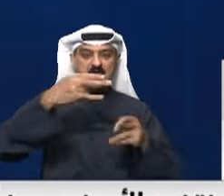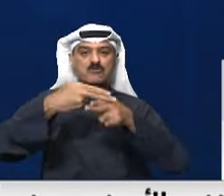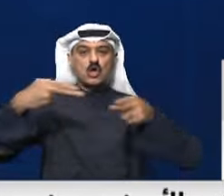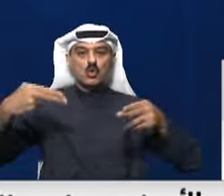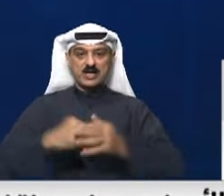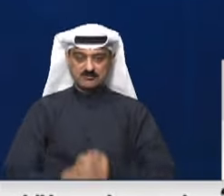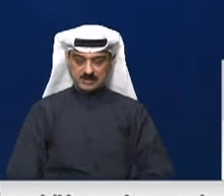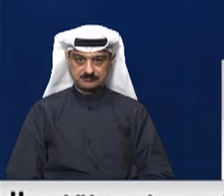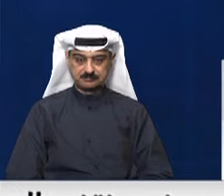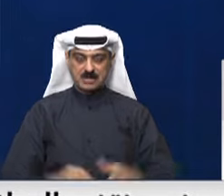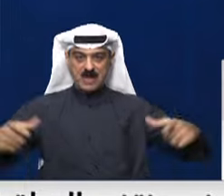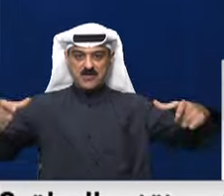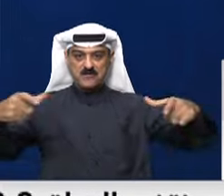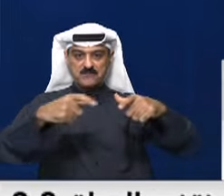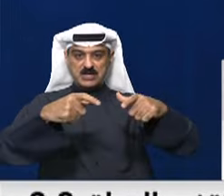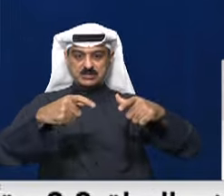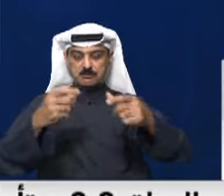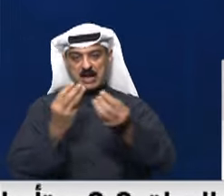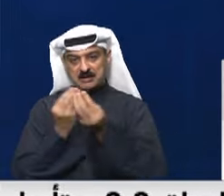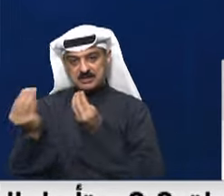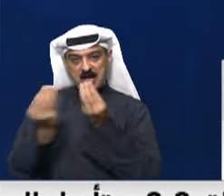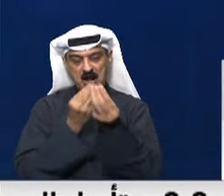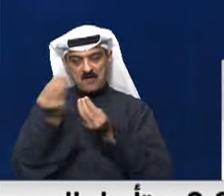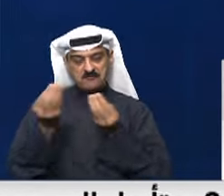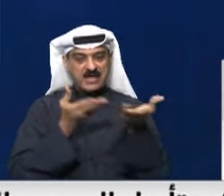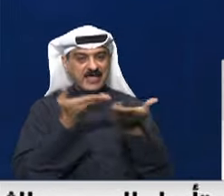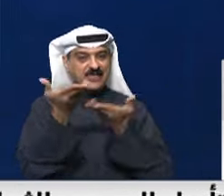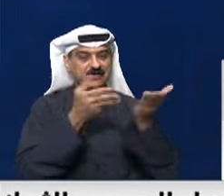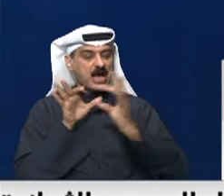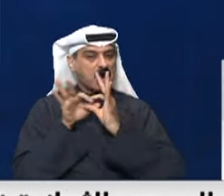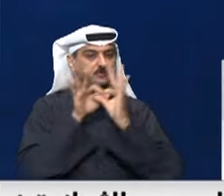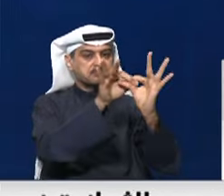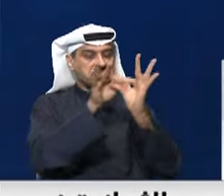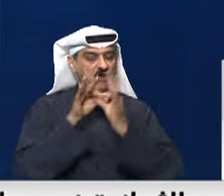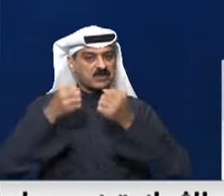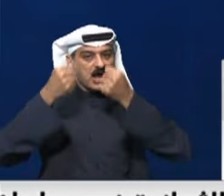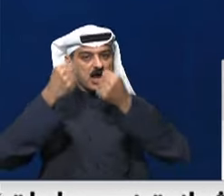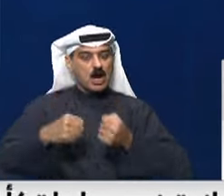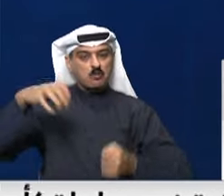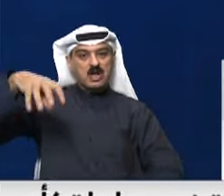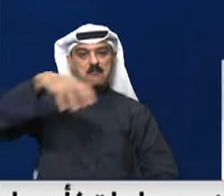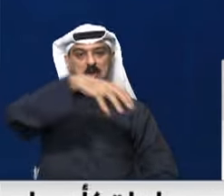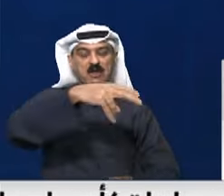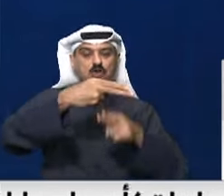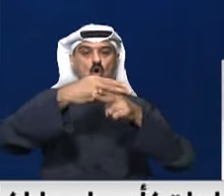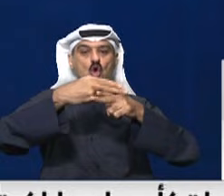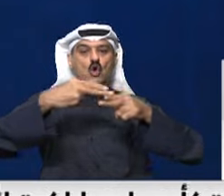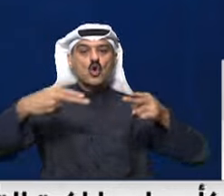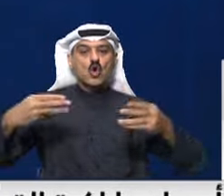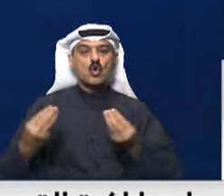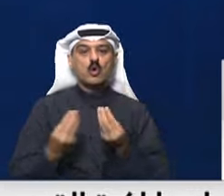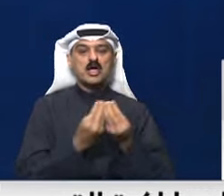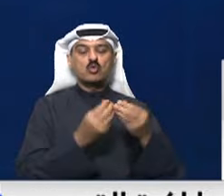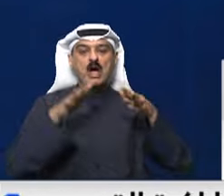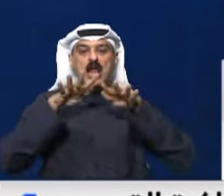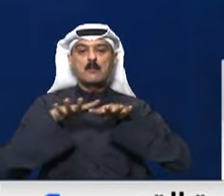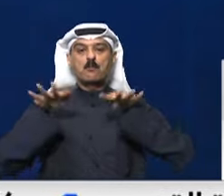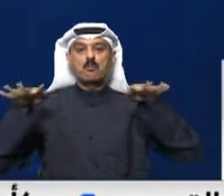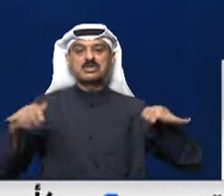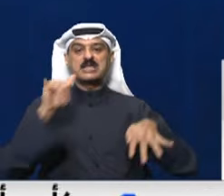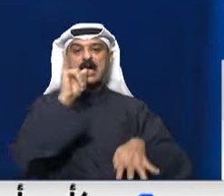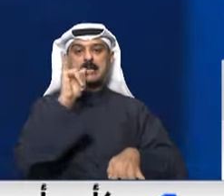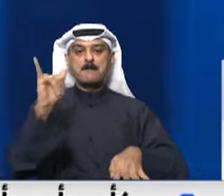جرى خلال هذا اللقاء استعراض العلاقات الثنائية المتينة التي تربط بين دولة الكويت والمملكة